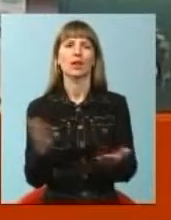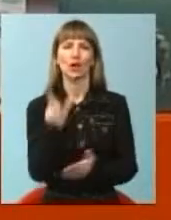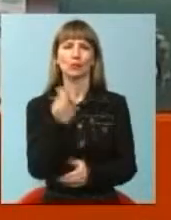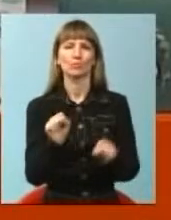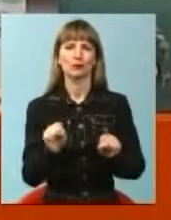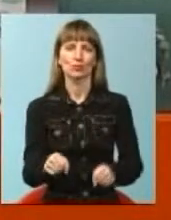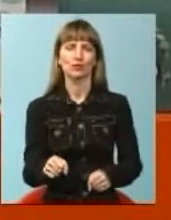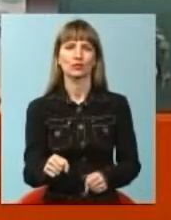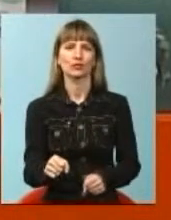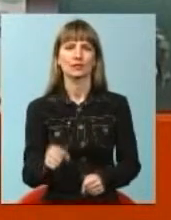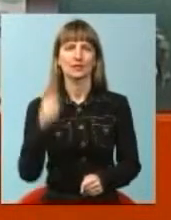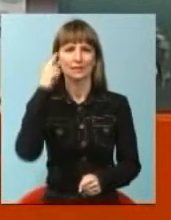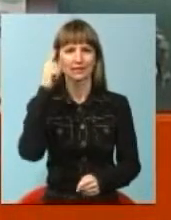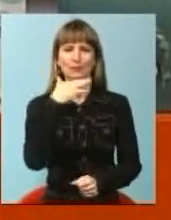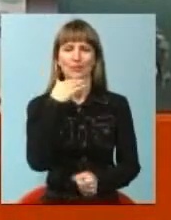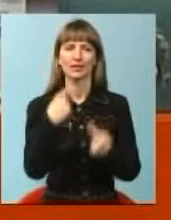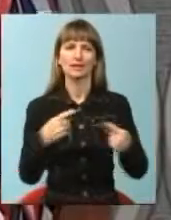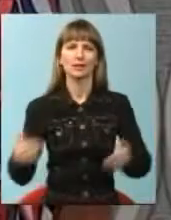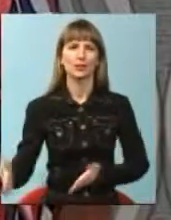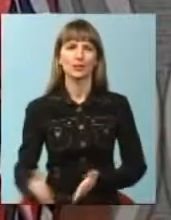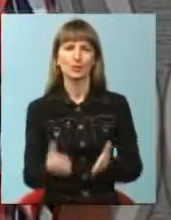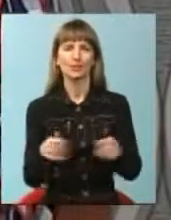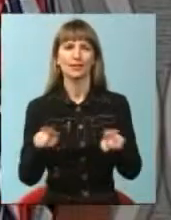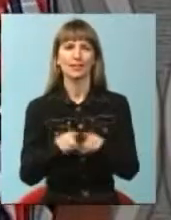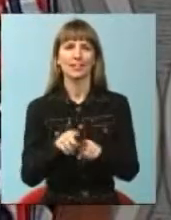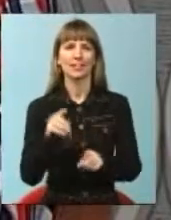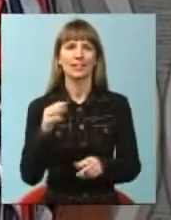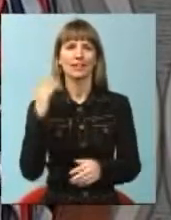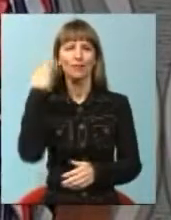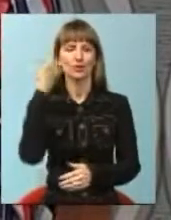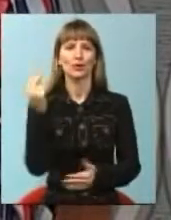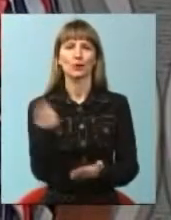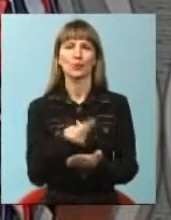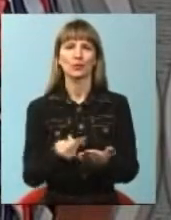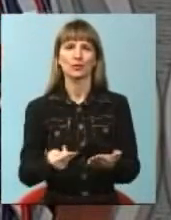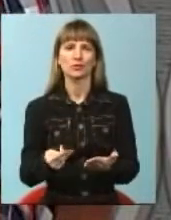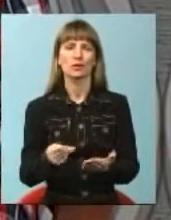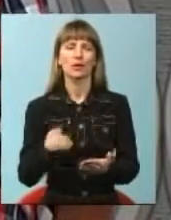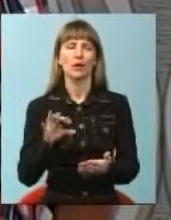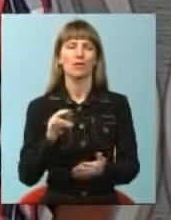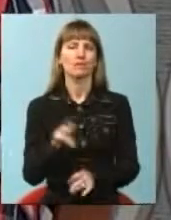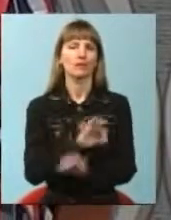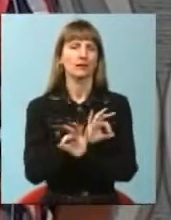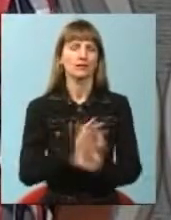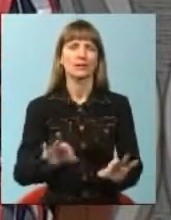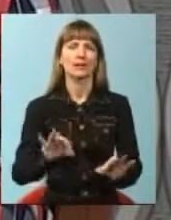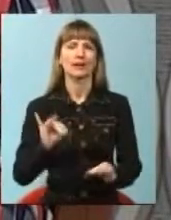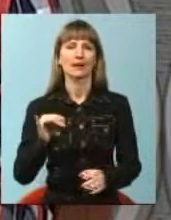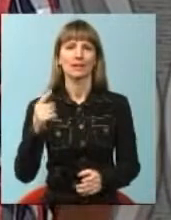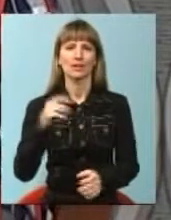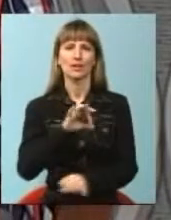може опанувати стільки різних шляхів? От таких творчих. І художник, він бездоганий просто, і